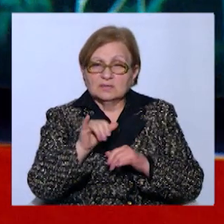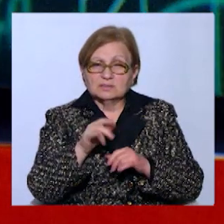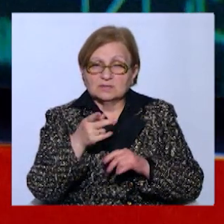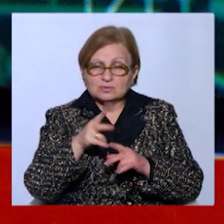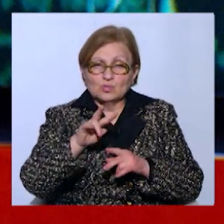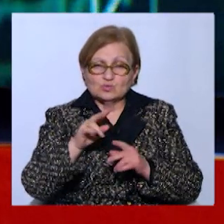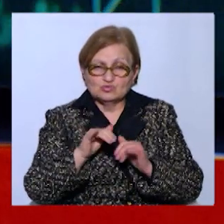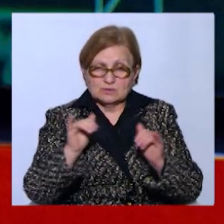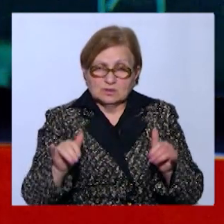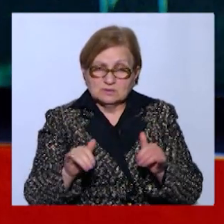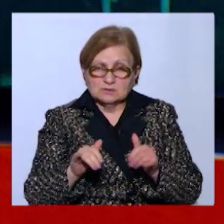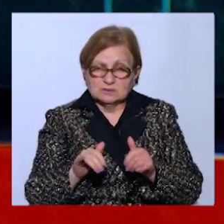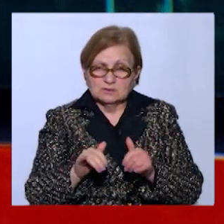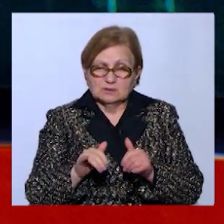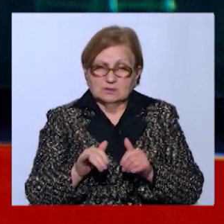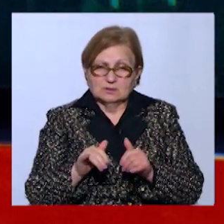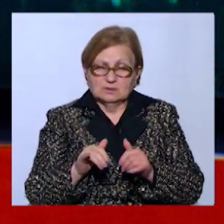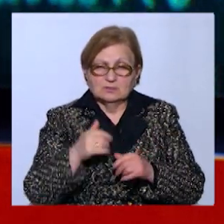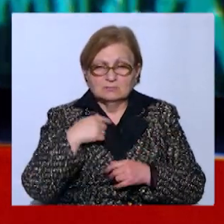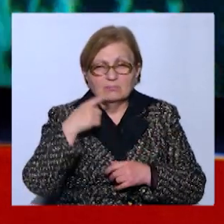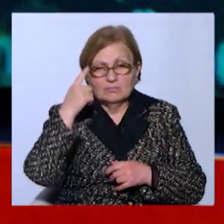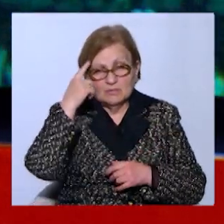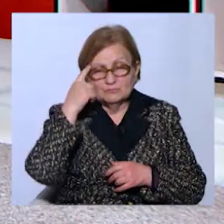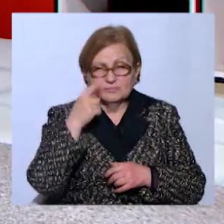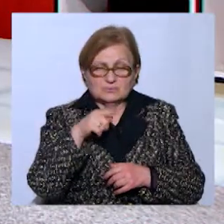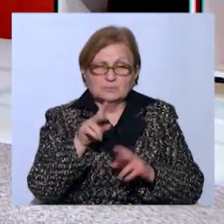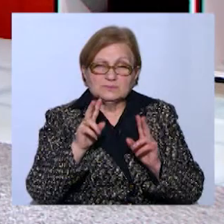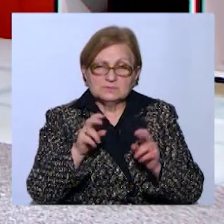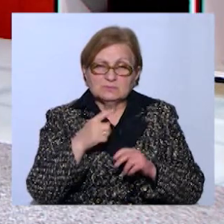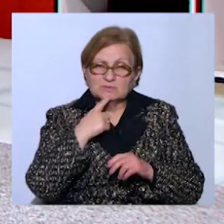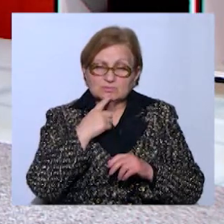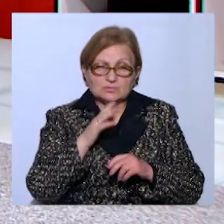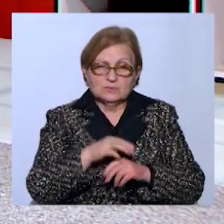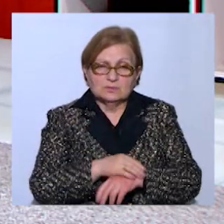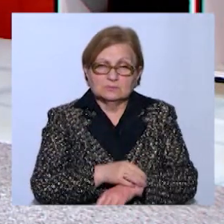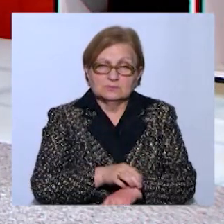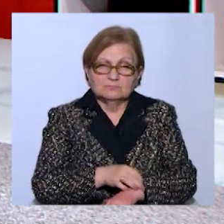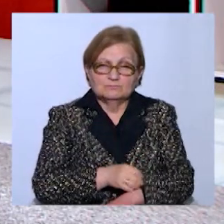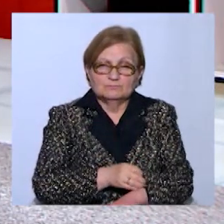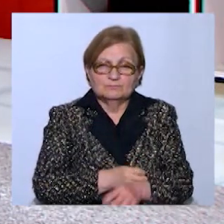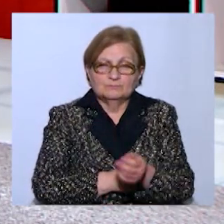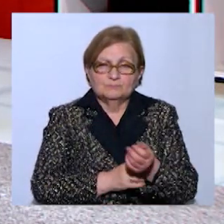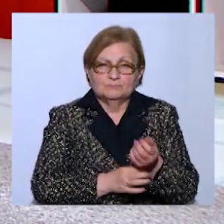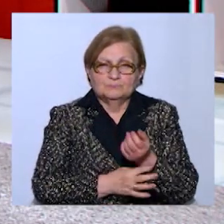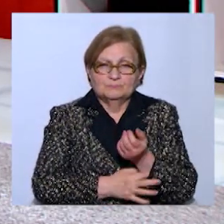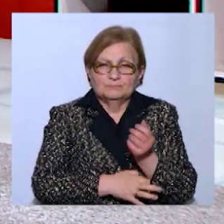გაიზარდა, ხო? ანუ მე მგონი არ არის ეს თემა რთული. მოდით ახლა განვიხილოთ ესეთი